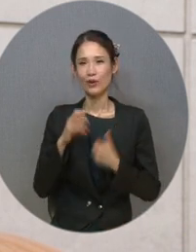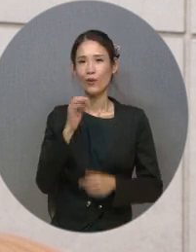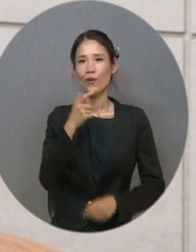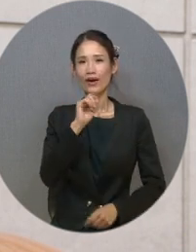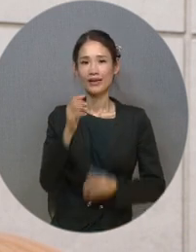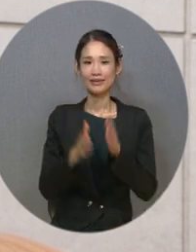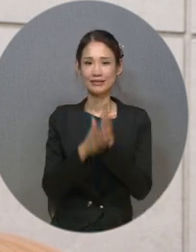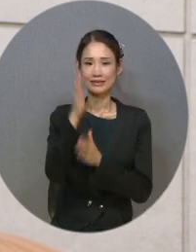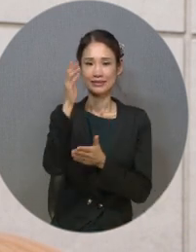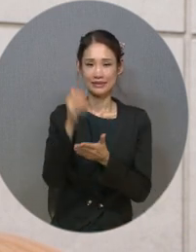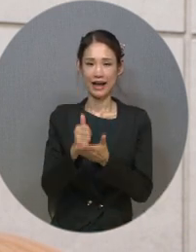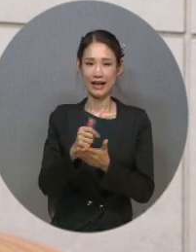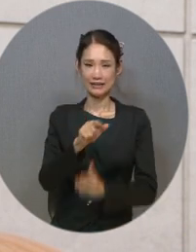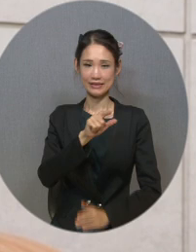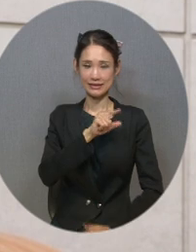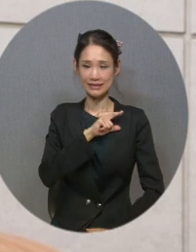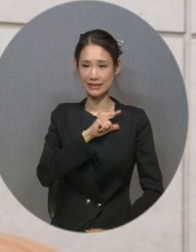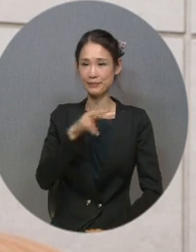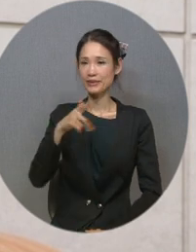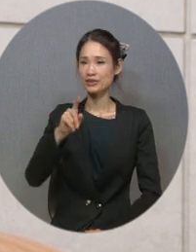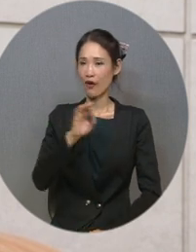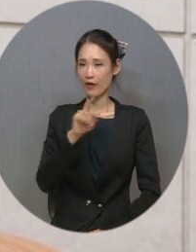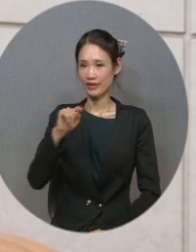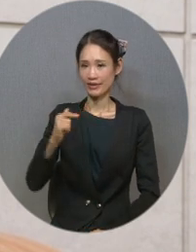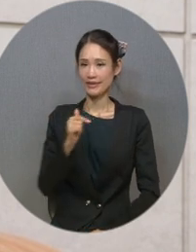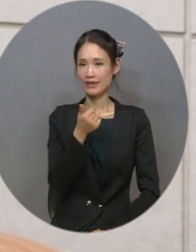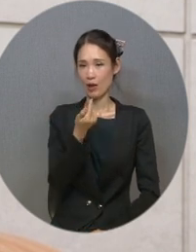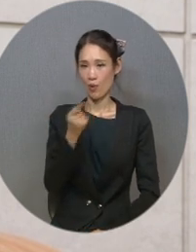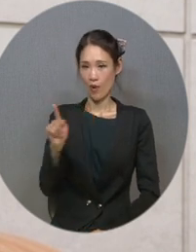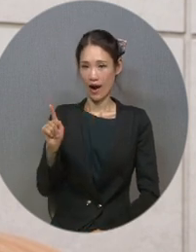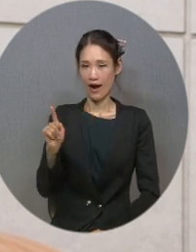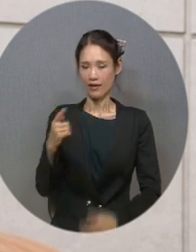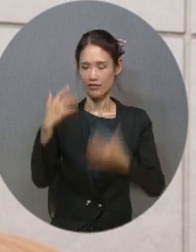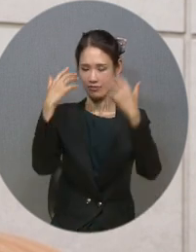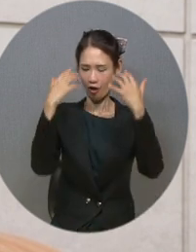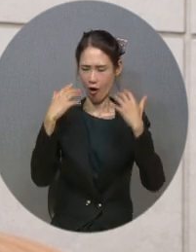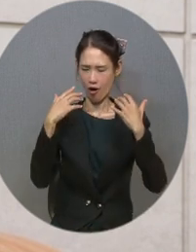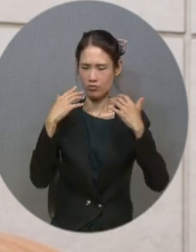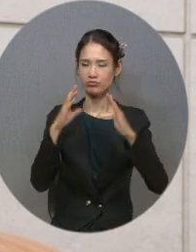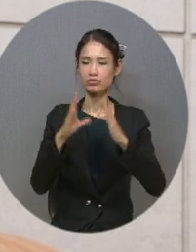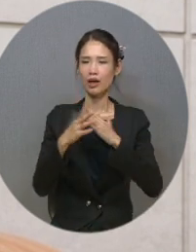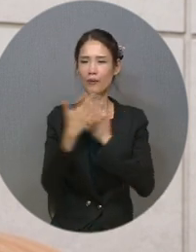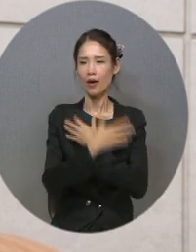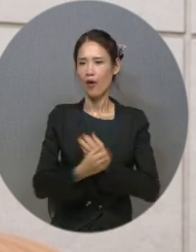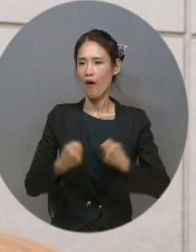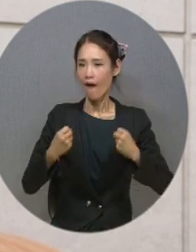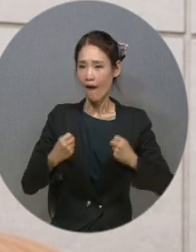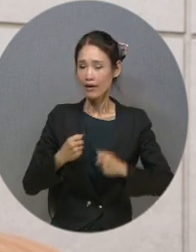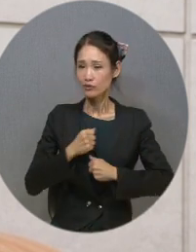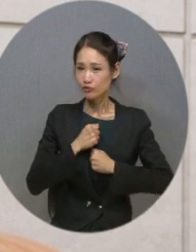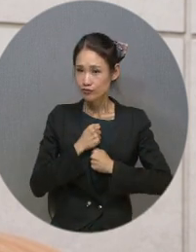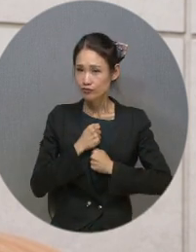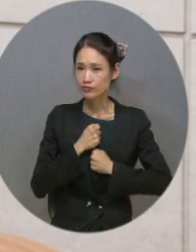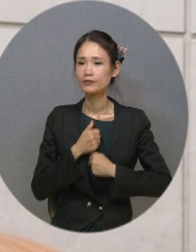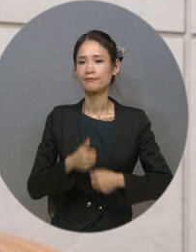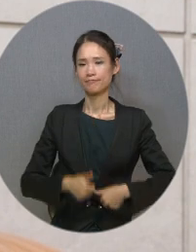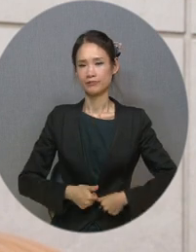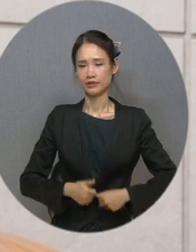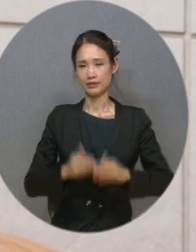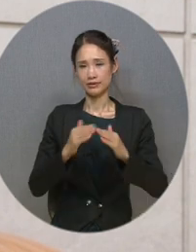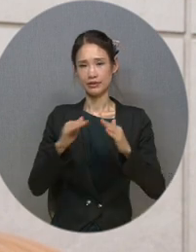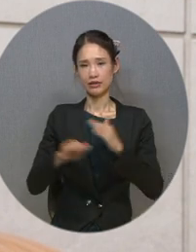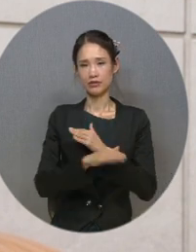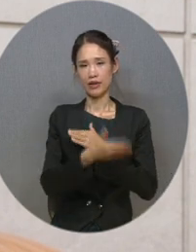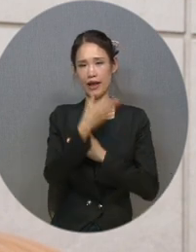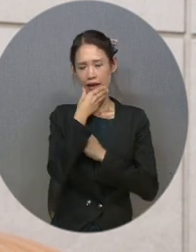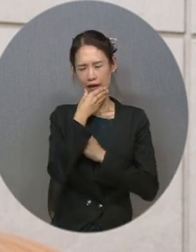광양시장 정인화입니다. 여름철 건강에 유의하시고 가정에 행복이